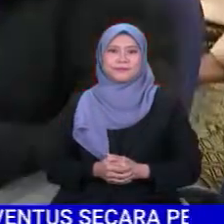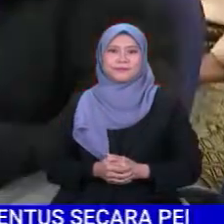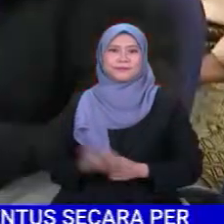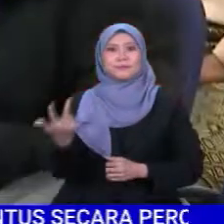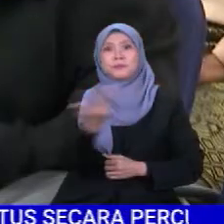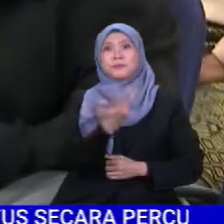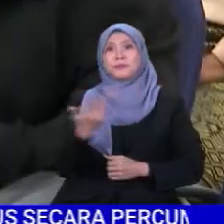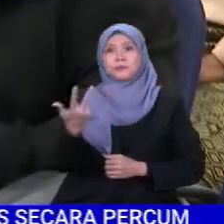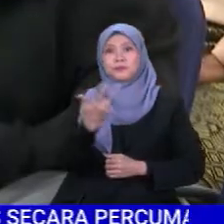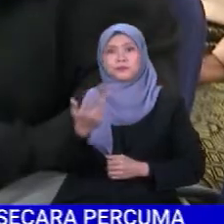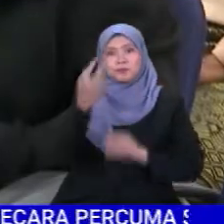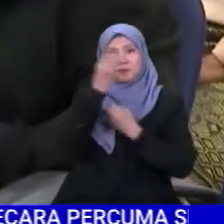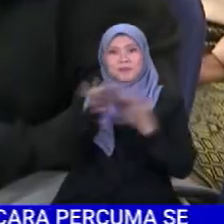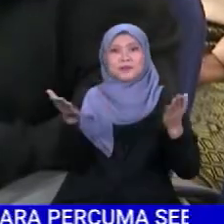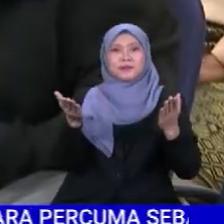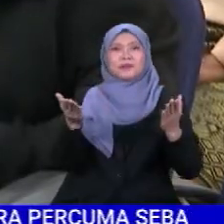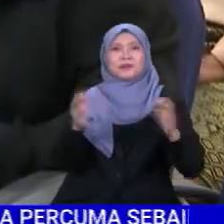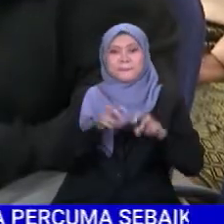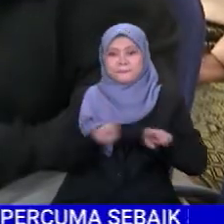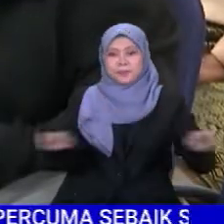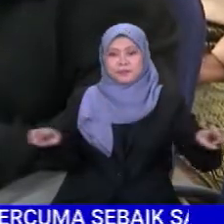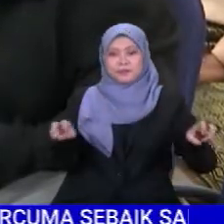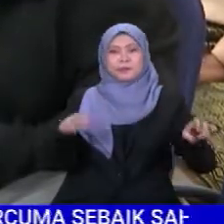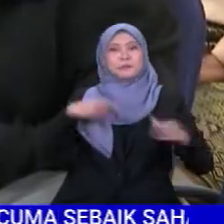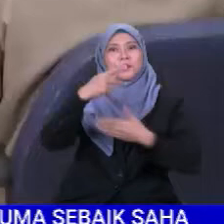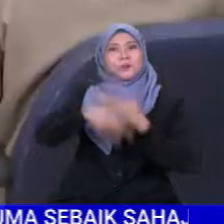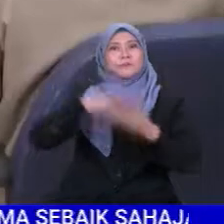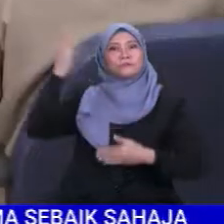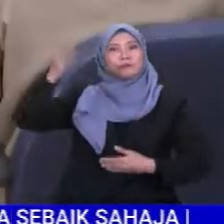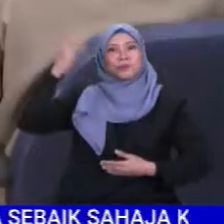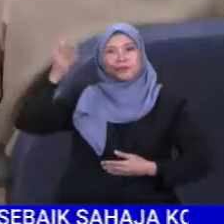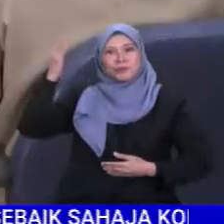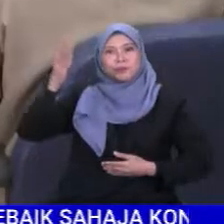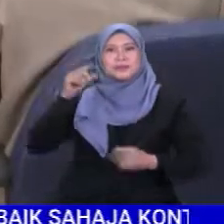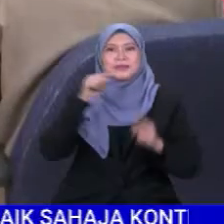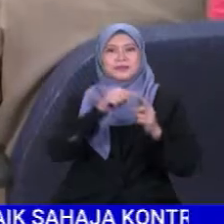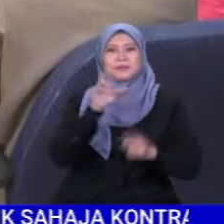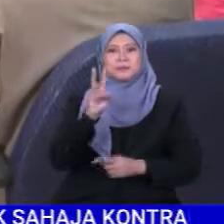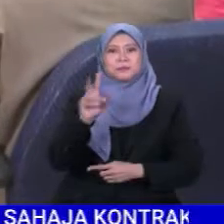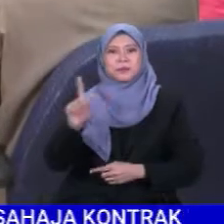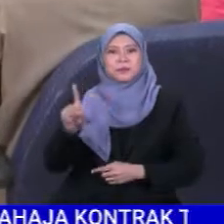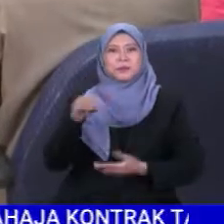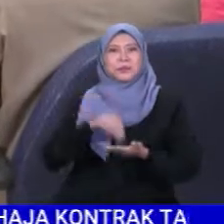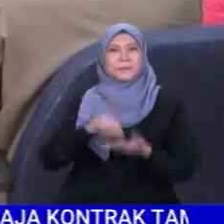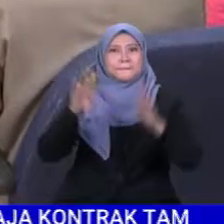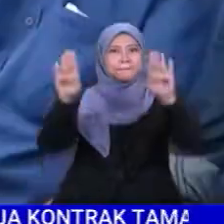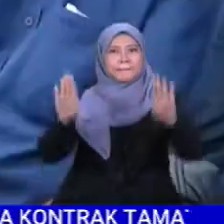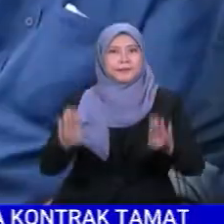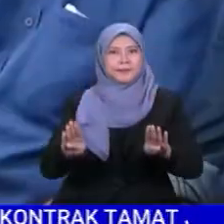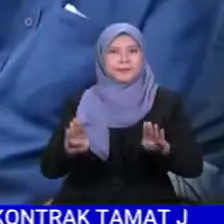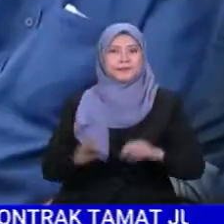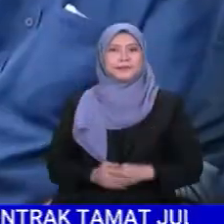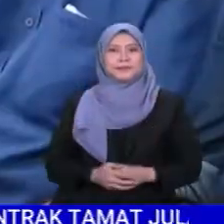Ketiga-tiga mereka ditemui selepas menjadi panel program Bicara Persada ke-61 di Bangi.